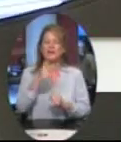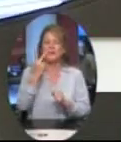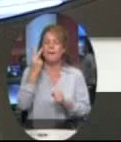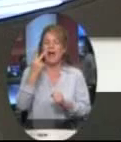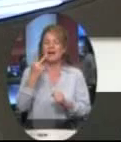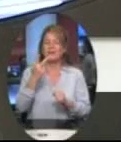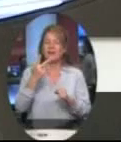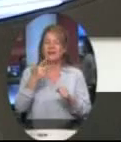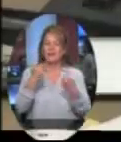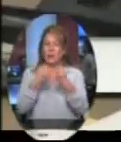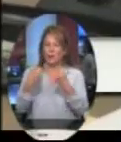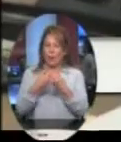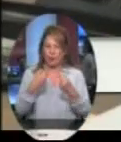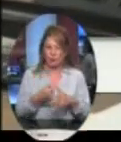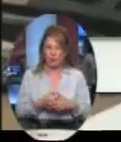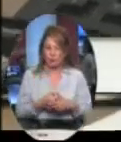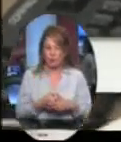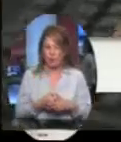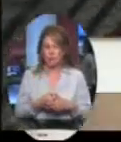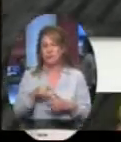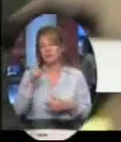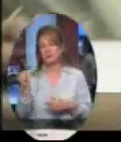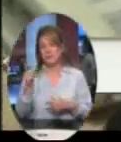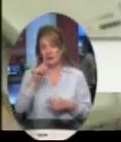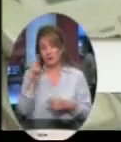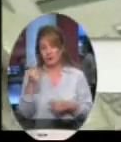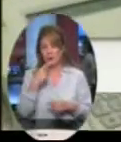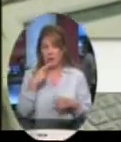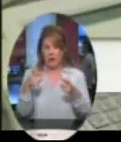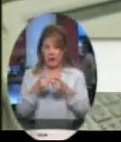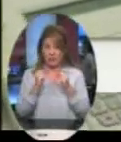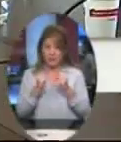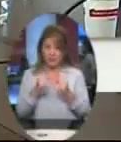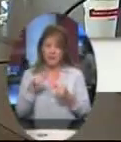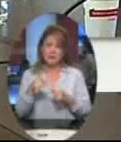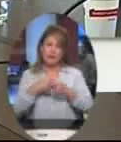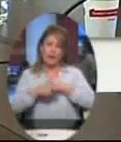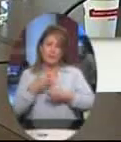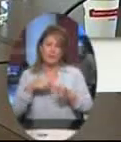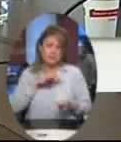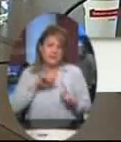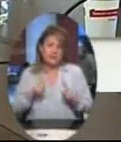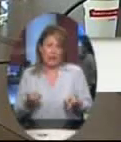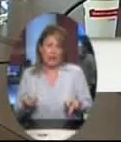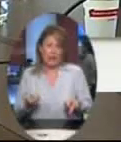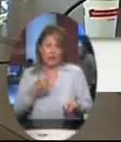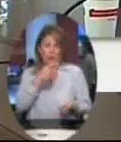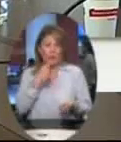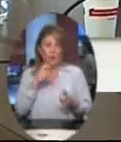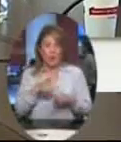של איגוד חברות הביטוח, טען מנגד כי חברת ביטוח היא עסק כלכלי. לא יכול להיות שמבוטח שהכנה את